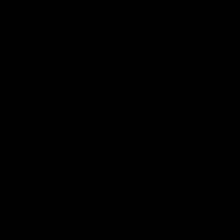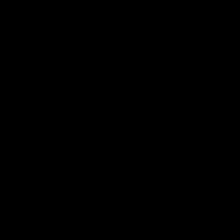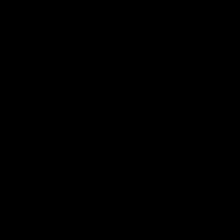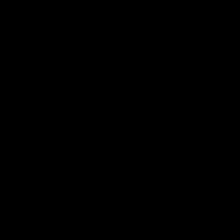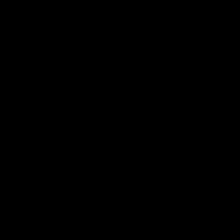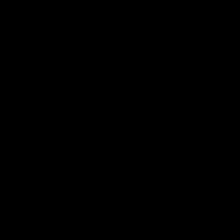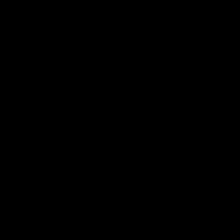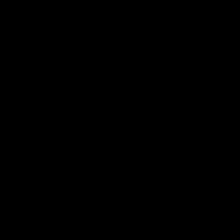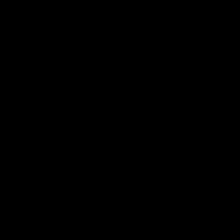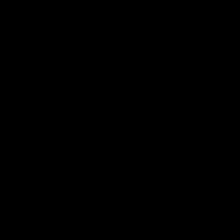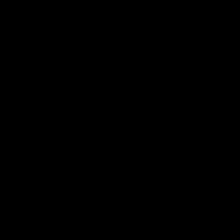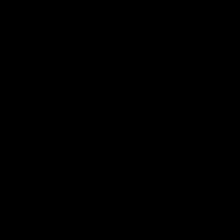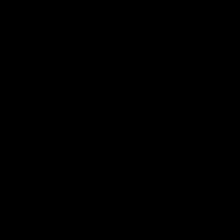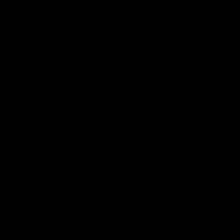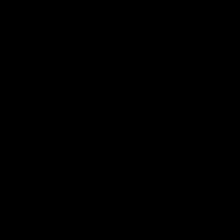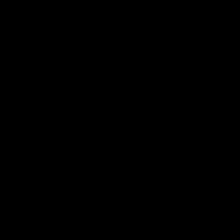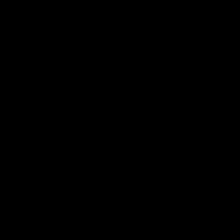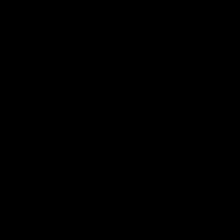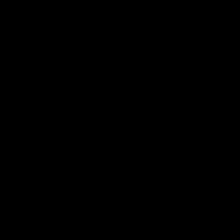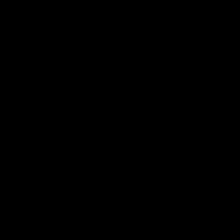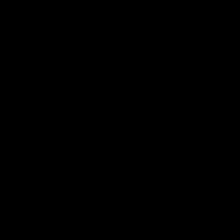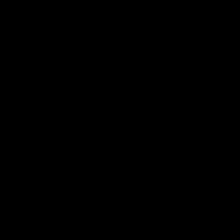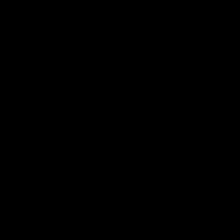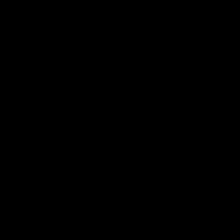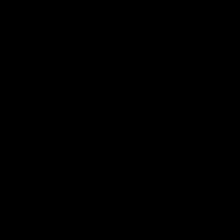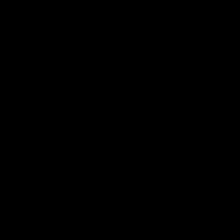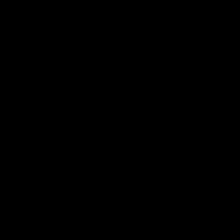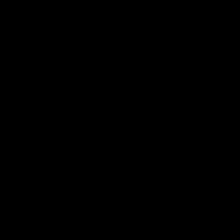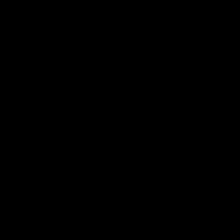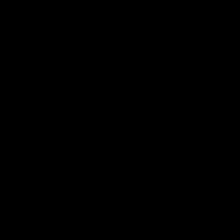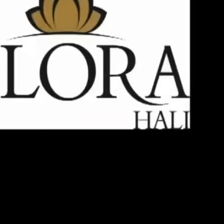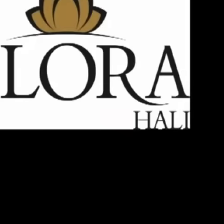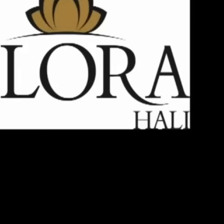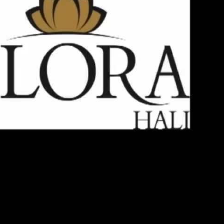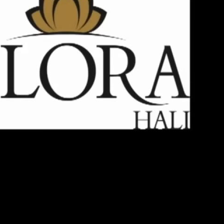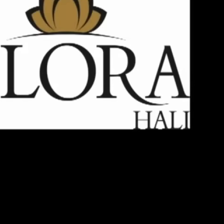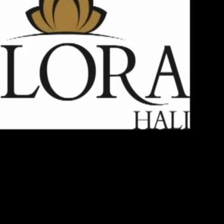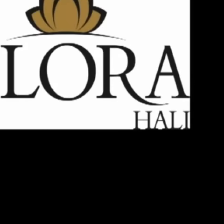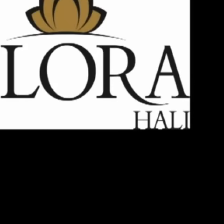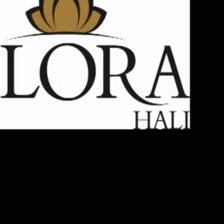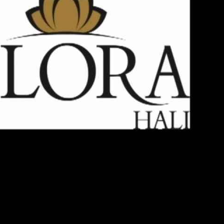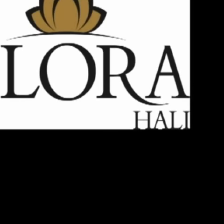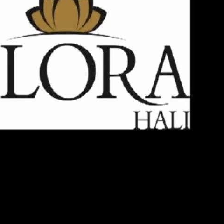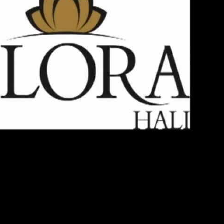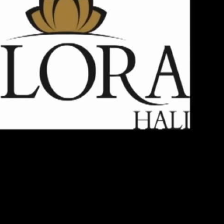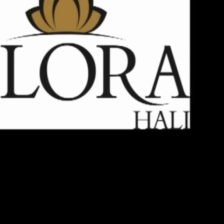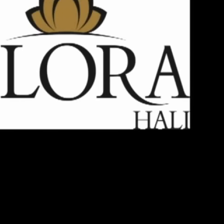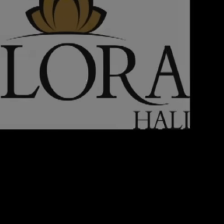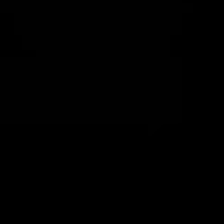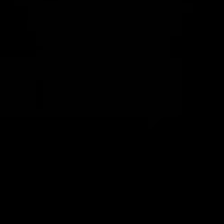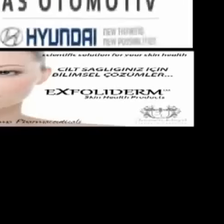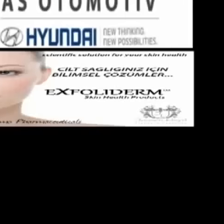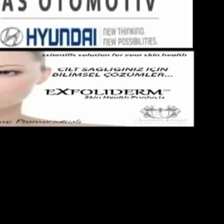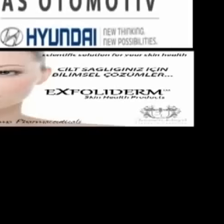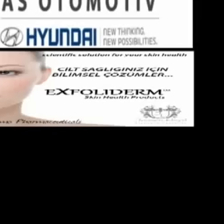Oya Tanyeri. Kontroller Zerrin Yılmaz, Deniz Coşar, Samet Demirtaş. Teknik yapım Murat Özçelik, Emre Çırak, Derya Kuvvetli.